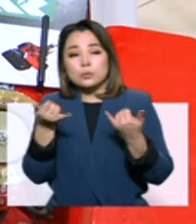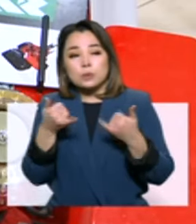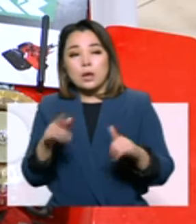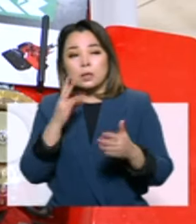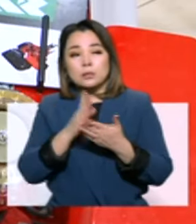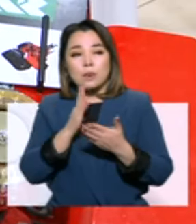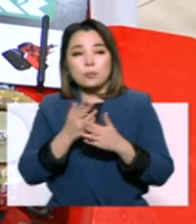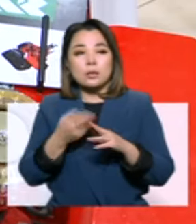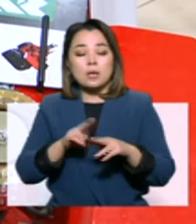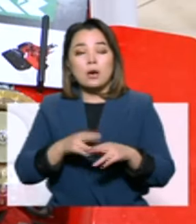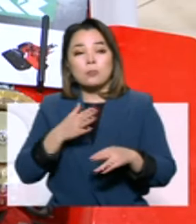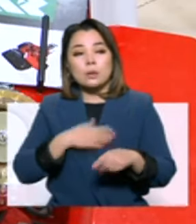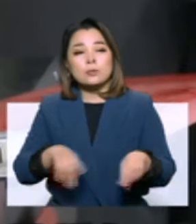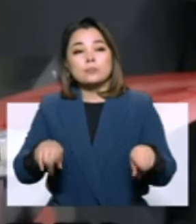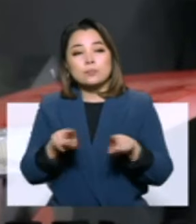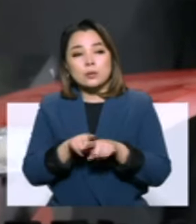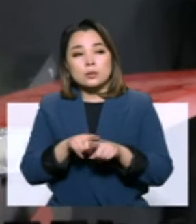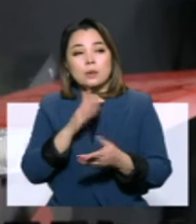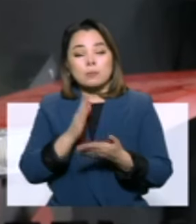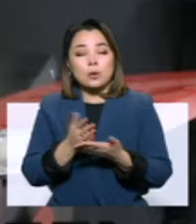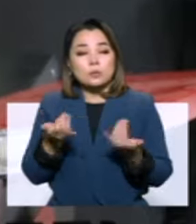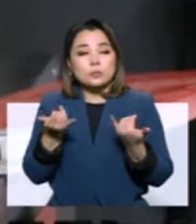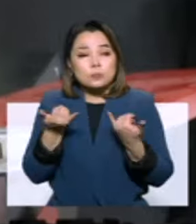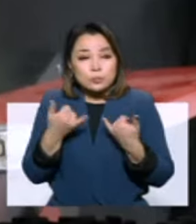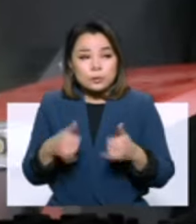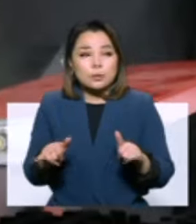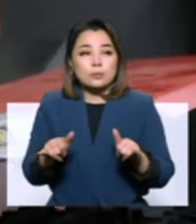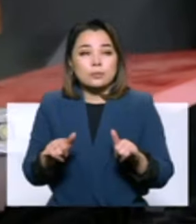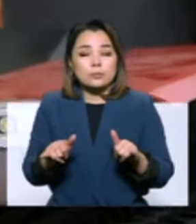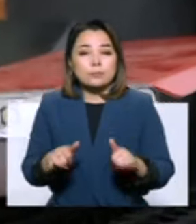болған. Біздерде де осындай бар екен ғой деп.